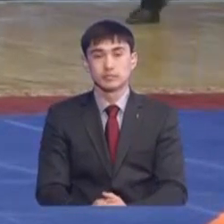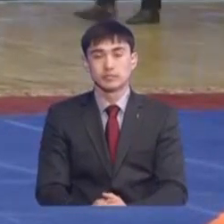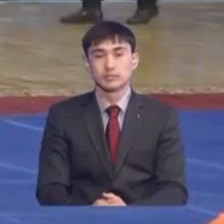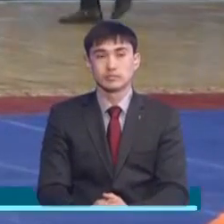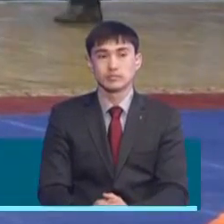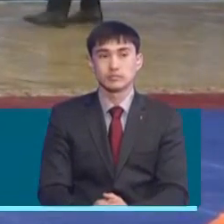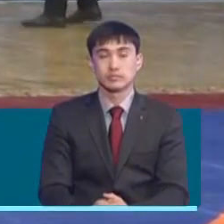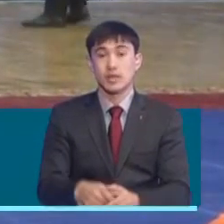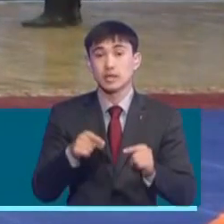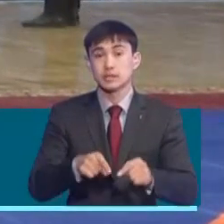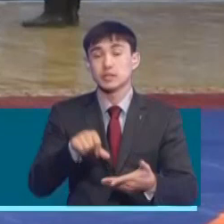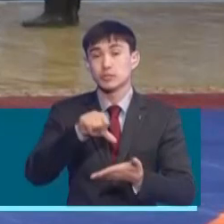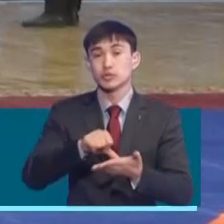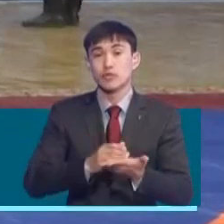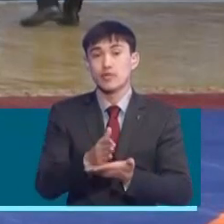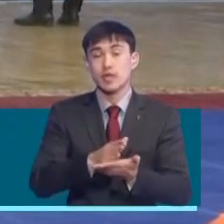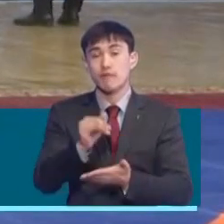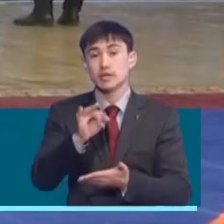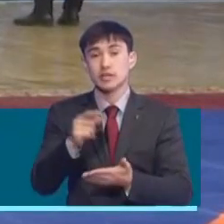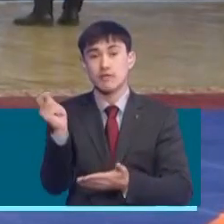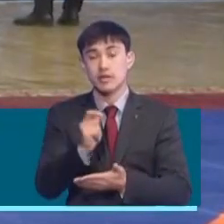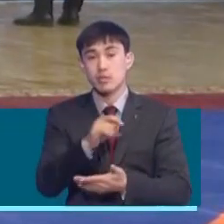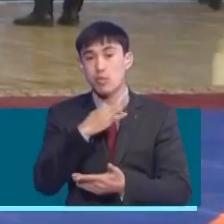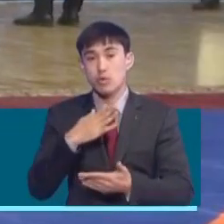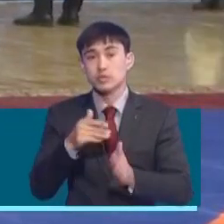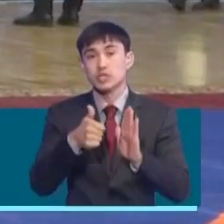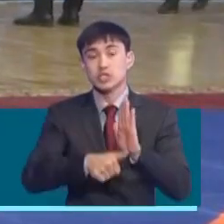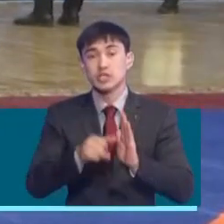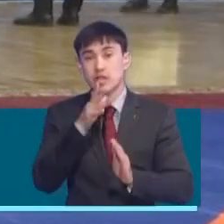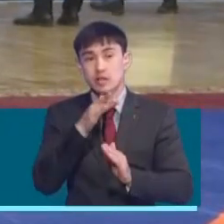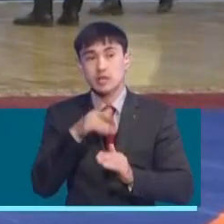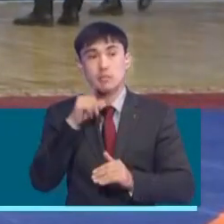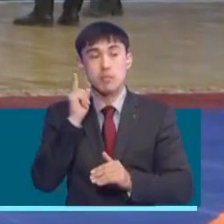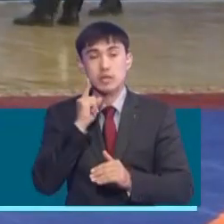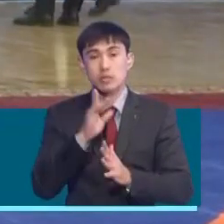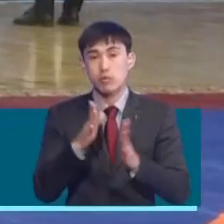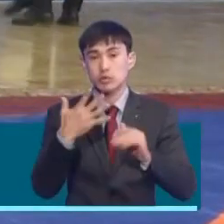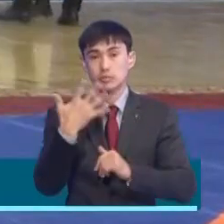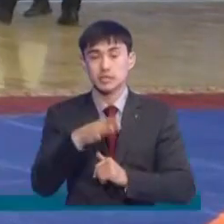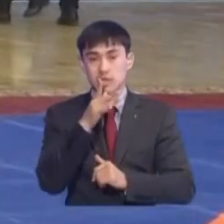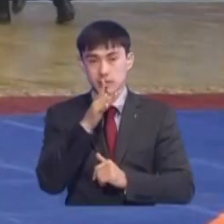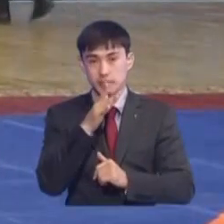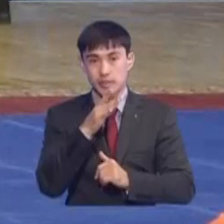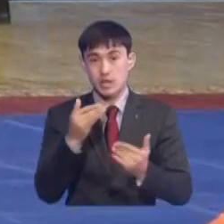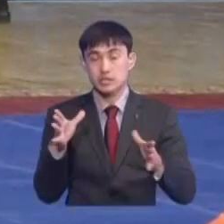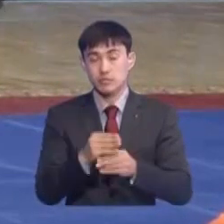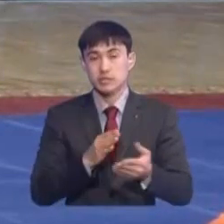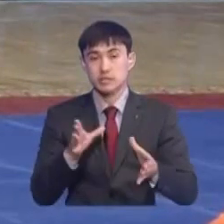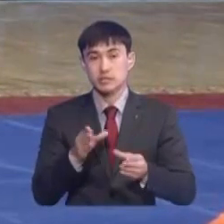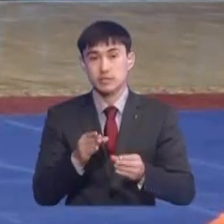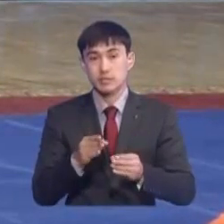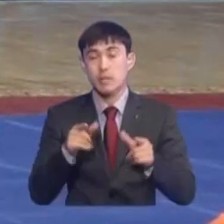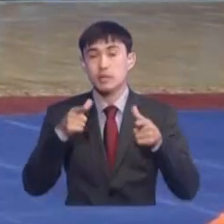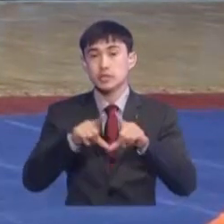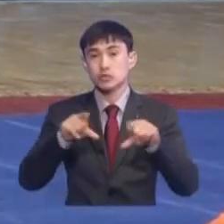небом здесь присутствуют ветераны ганской войны многим уже за 60 лет а самым молодым чуть ли больше пти мы совместно с ними оща